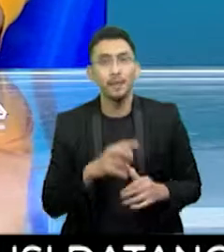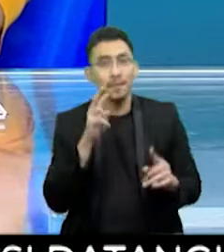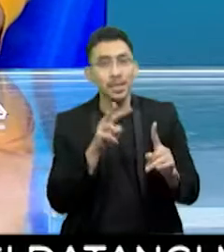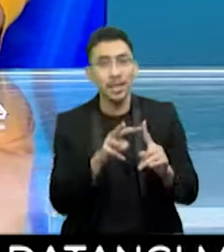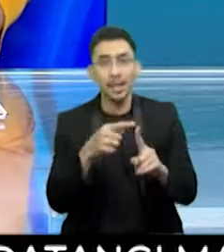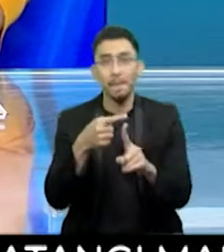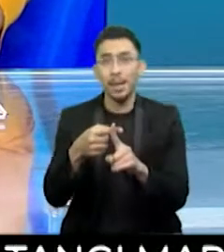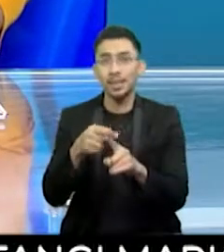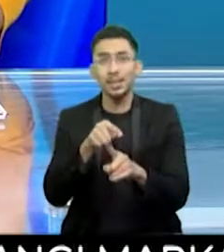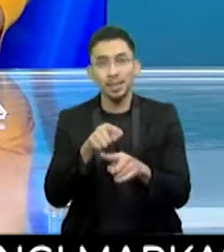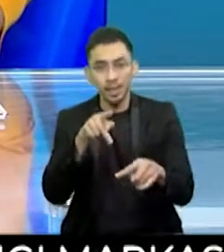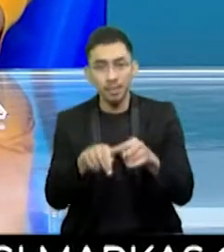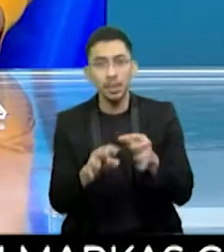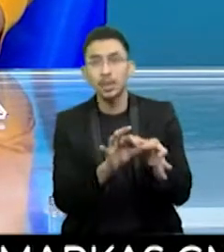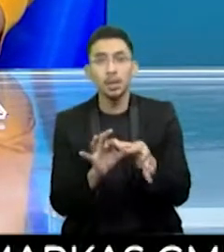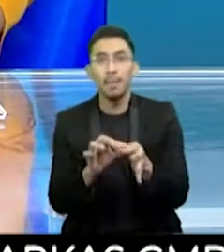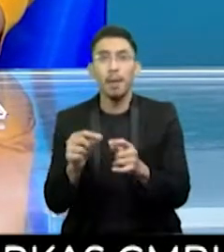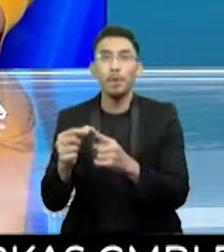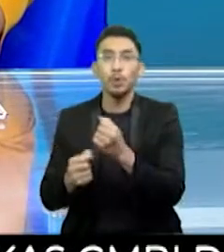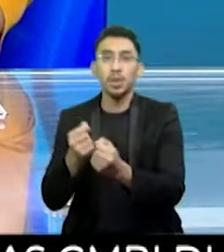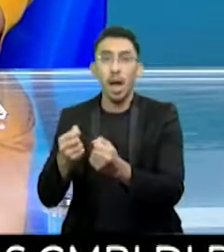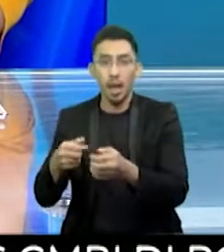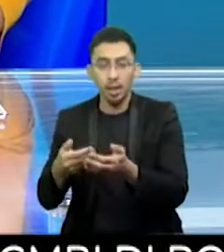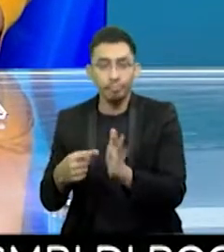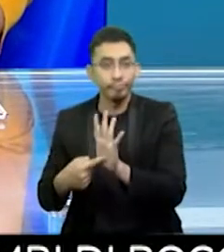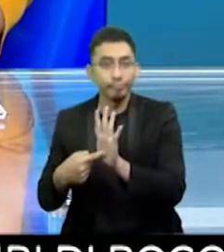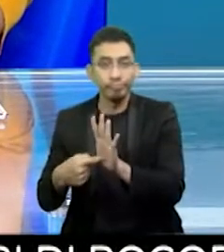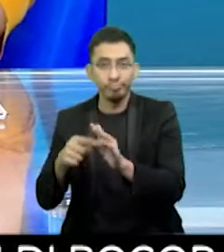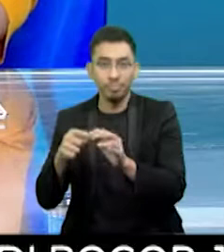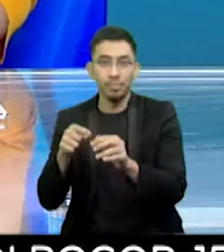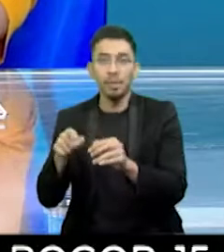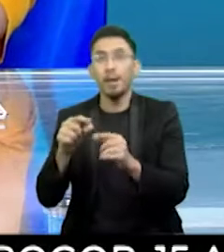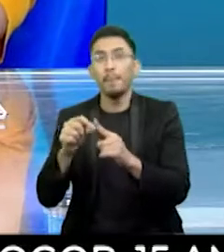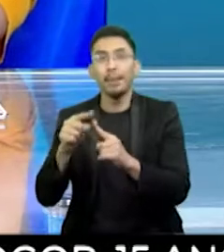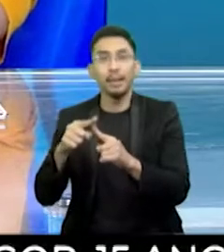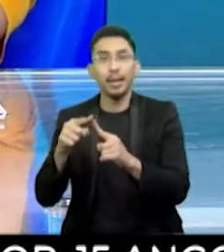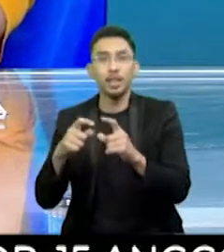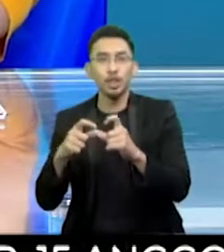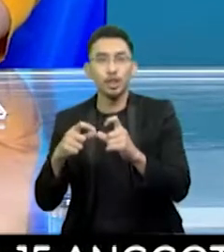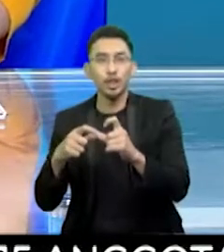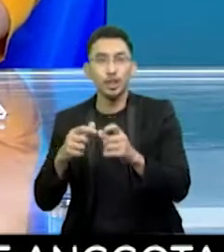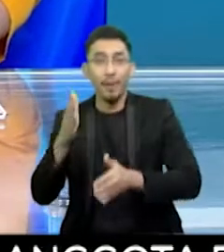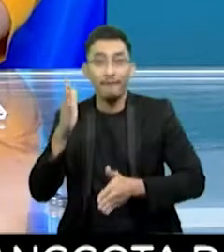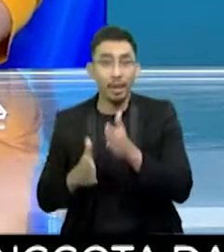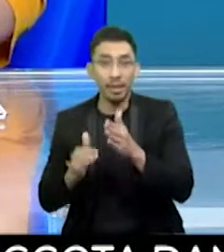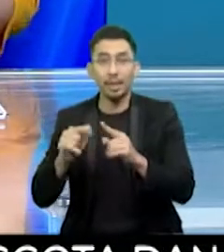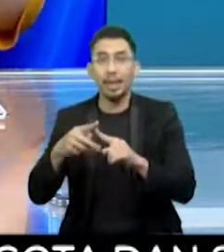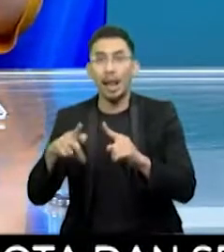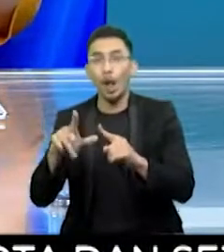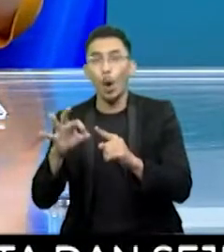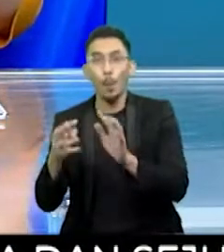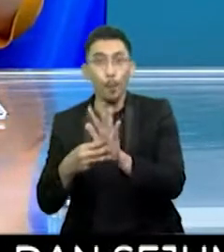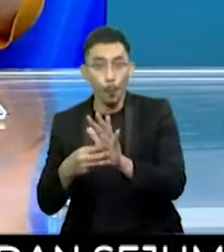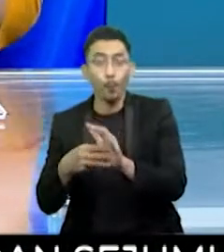Pemirsa, Vision Plus secara resmi bekerja sama dengan perusahaan provider telekomunikasi PT Smartfren Telkom TBK. Kedua perusahaan